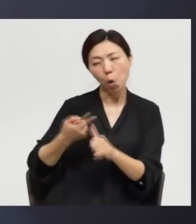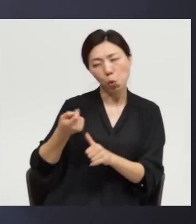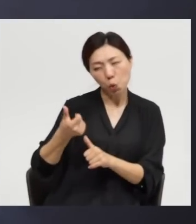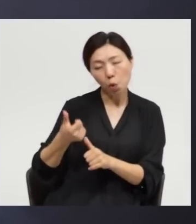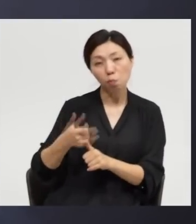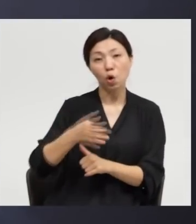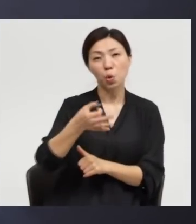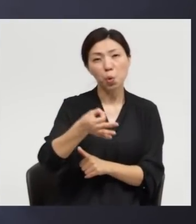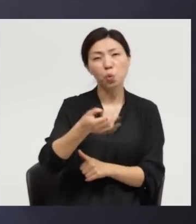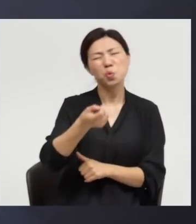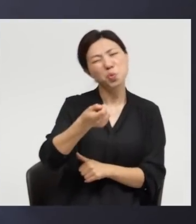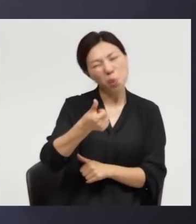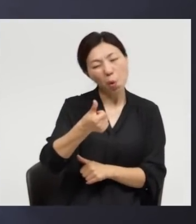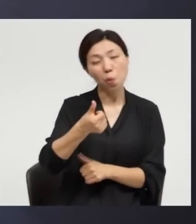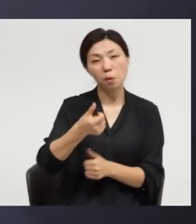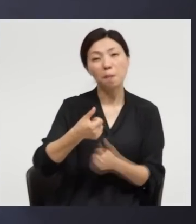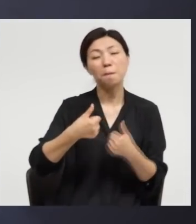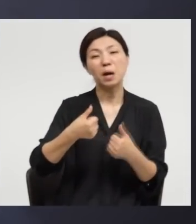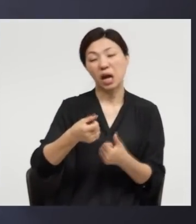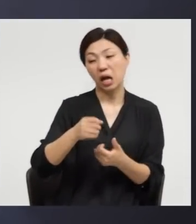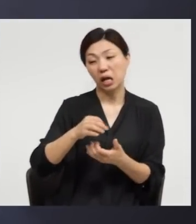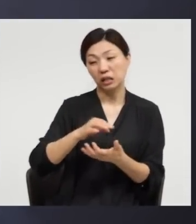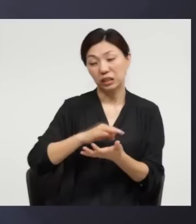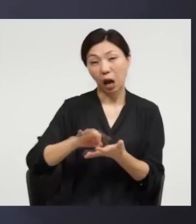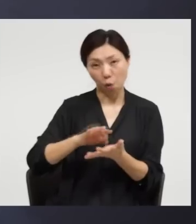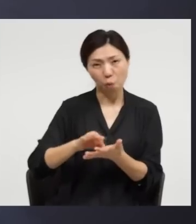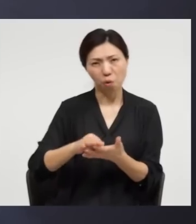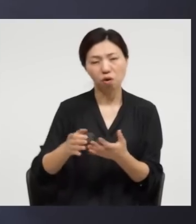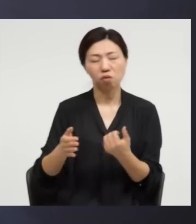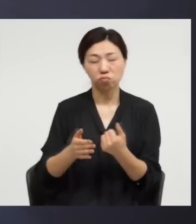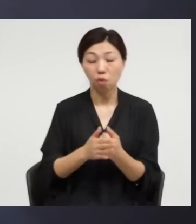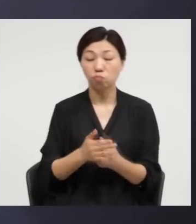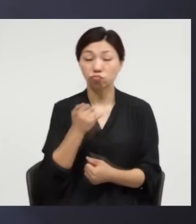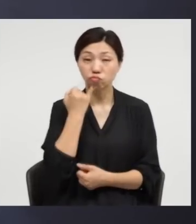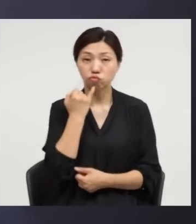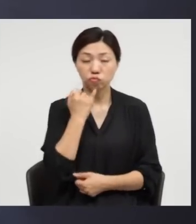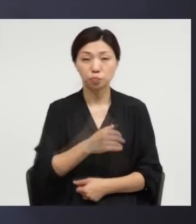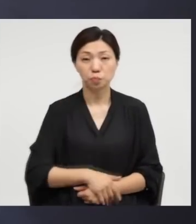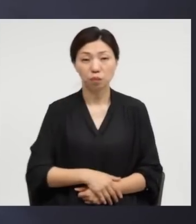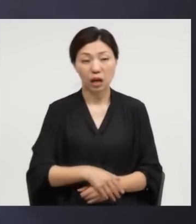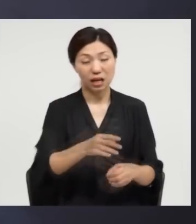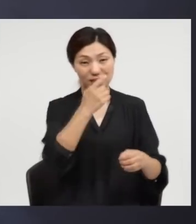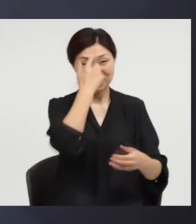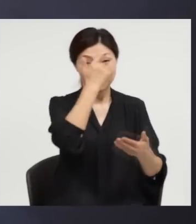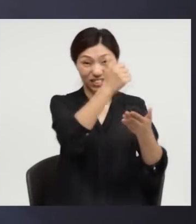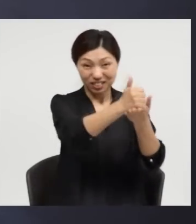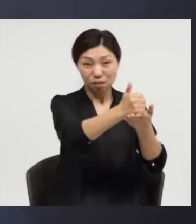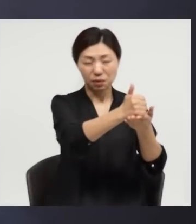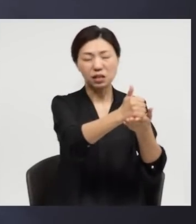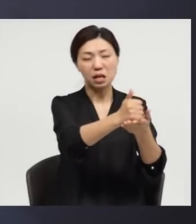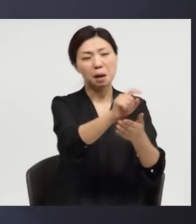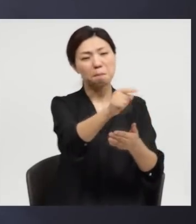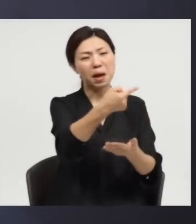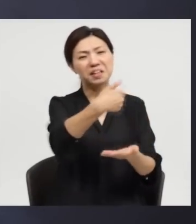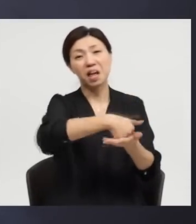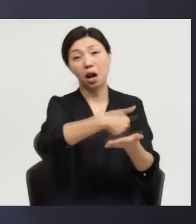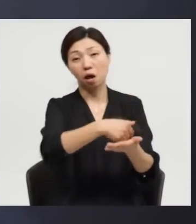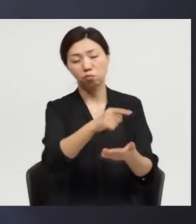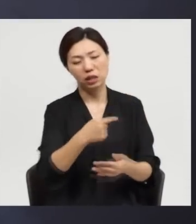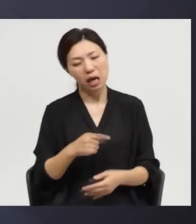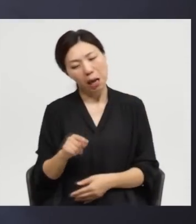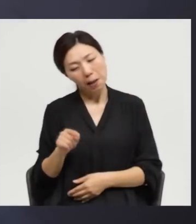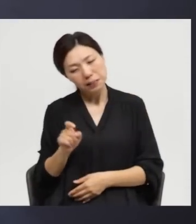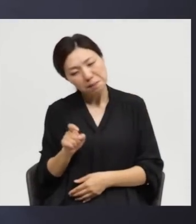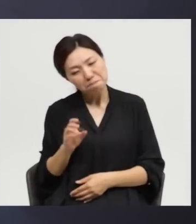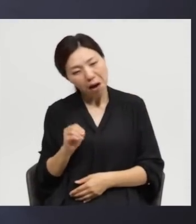조금 적게 얻어먹고 돈도 조금 적게 잃고 이런 게 있잖아. 스님 보시하라 그러면 뭐 100만 원 하라 그러면 한 10만 원